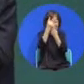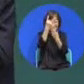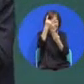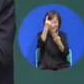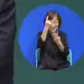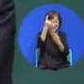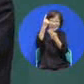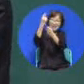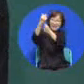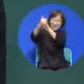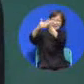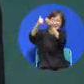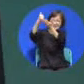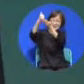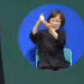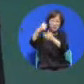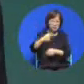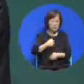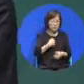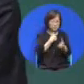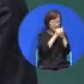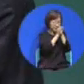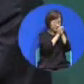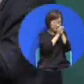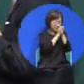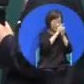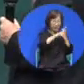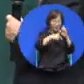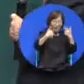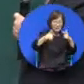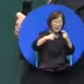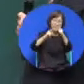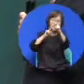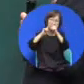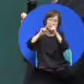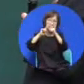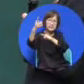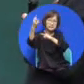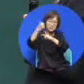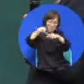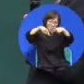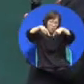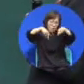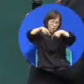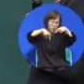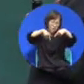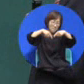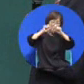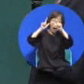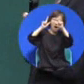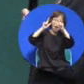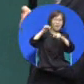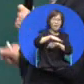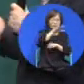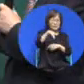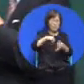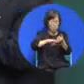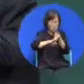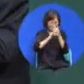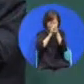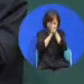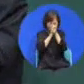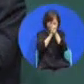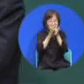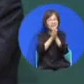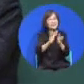기도할 때마다 말씀으로 역사하십니다. The triune God will answer you through the word whenever you pray. 기도할